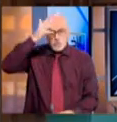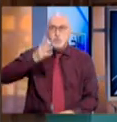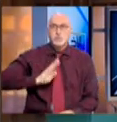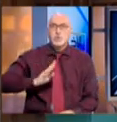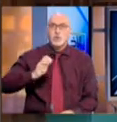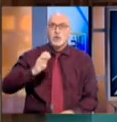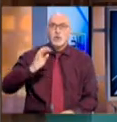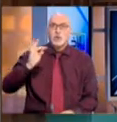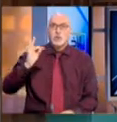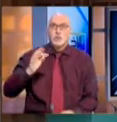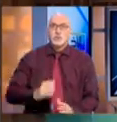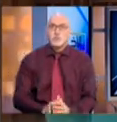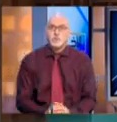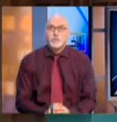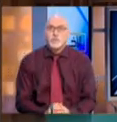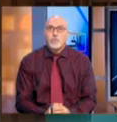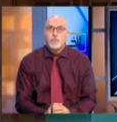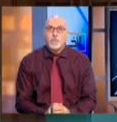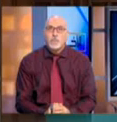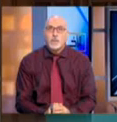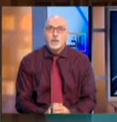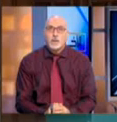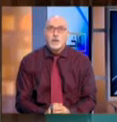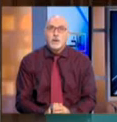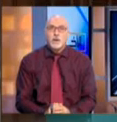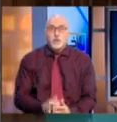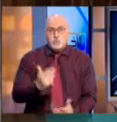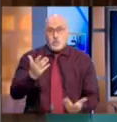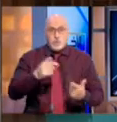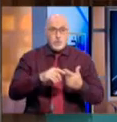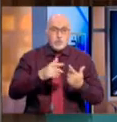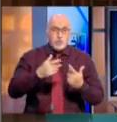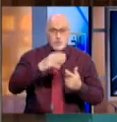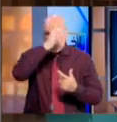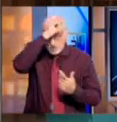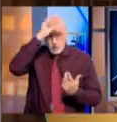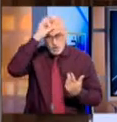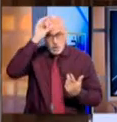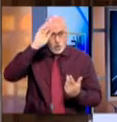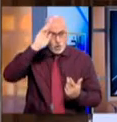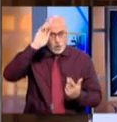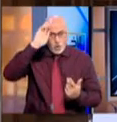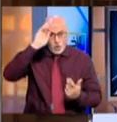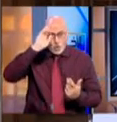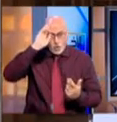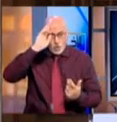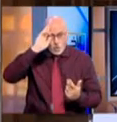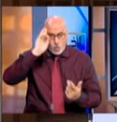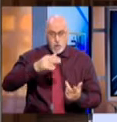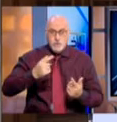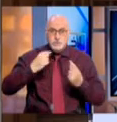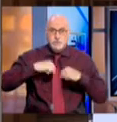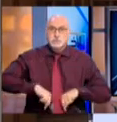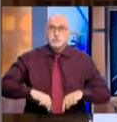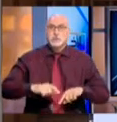تحيات سيدي خادم الحرمين الشريفين وسمو سيدي ولي عهد الأمين الأمير محمد بن عبد العزيز ولي العهد وزير الدفاع،